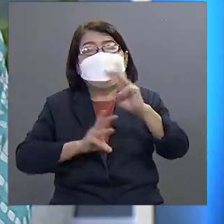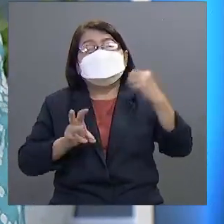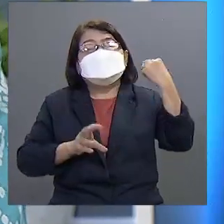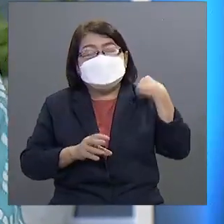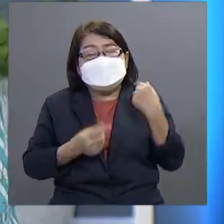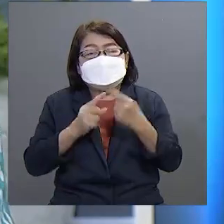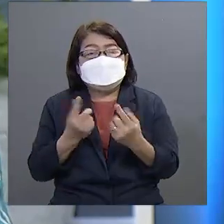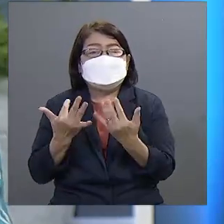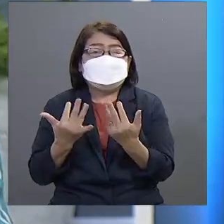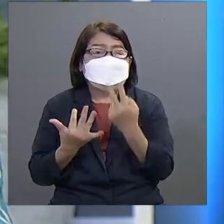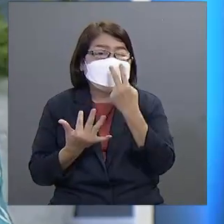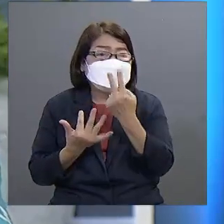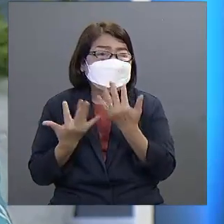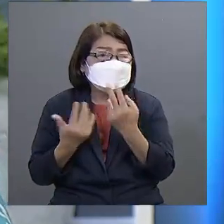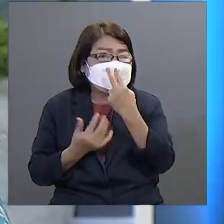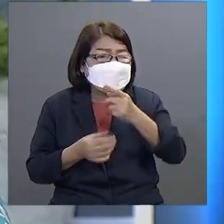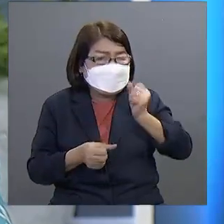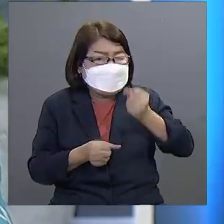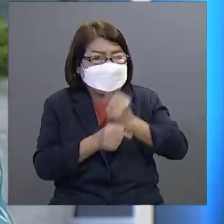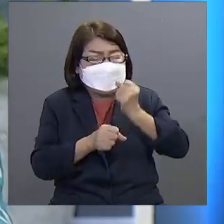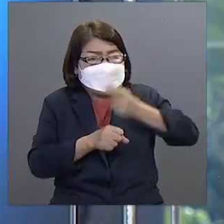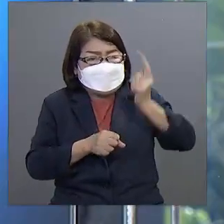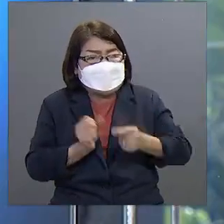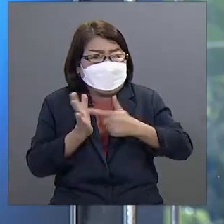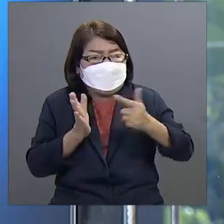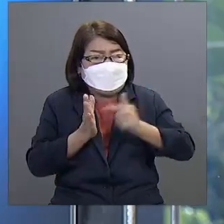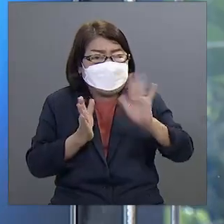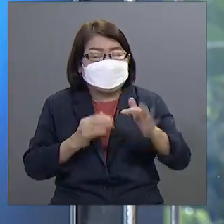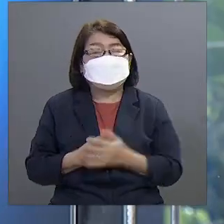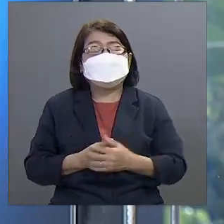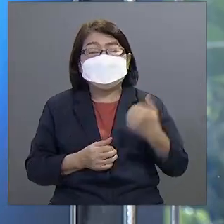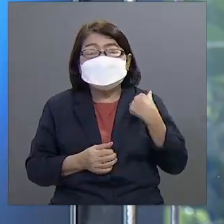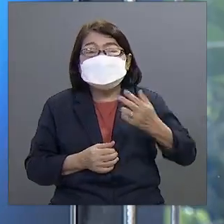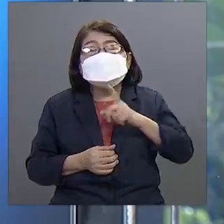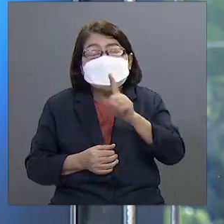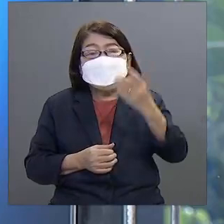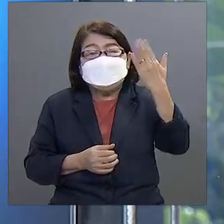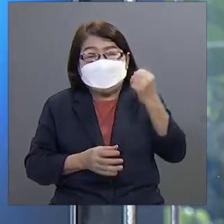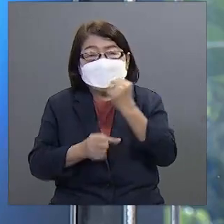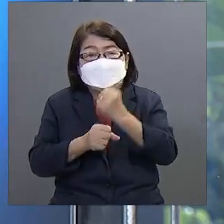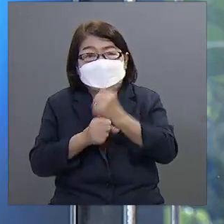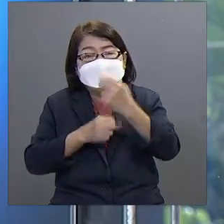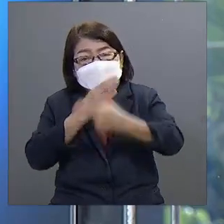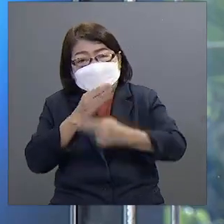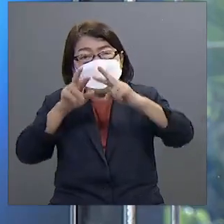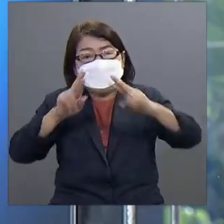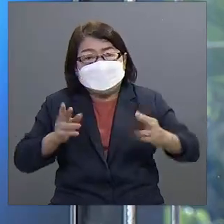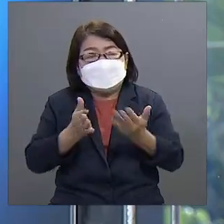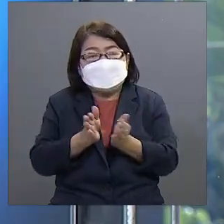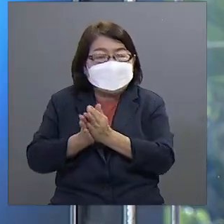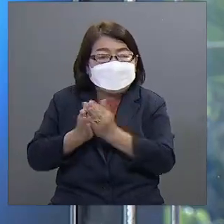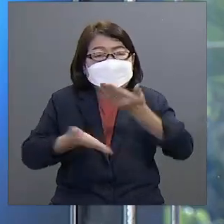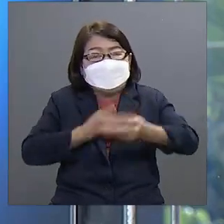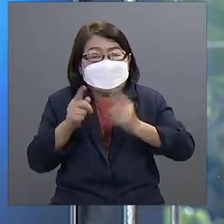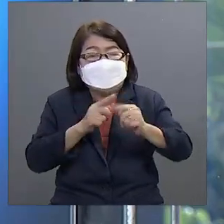ลับมาจริงจังอะครับ แล้วทีนี้บางคนที่เคยทำงานในอุตสาหกรรมการท่องเที่ยวอยู่แล้วแล้วก็ยังมีใจรักอยู่แล้วก็รอคอยว่าแม้ถ้